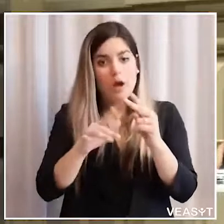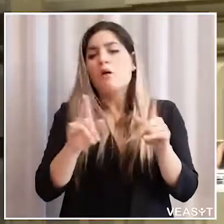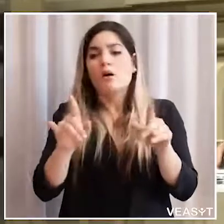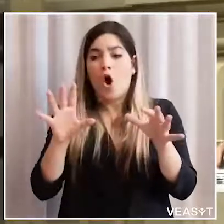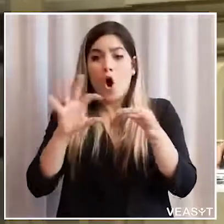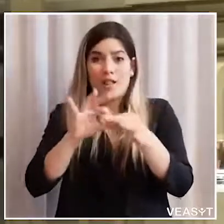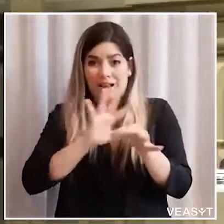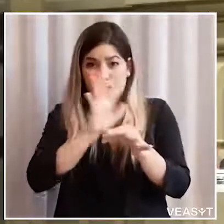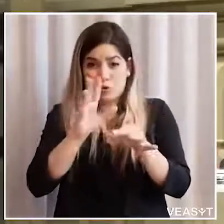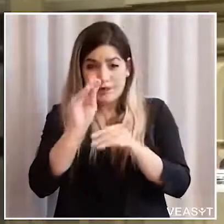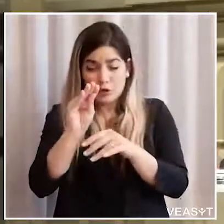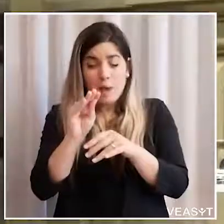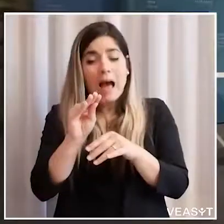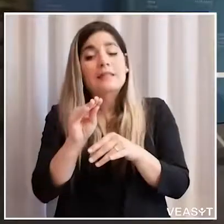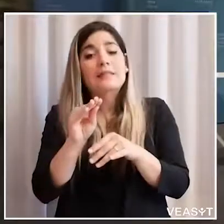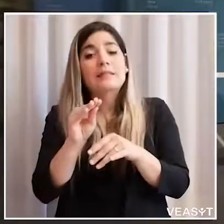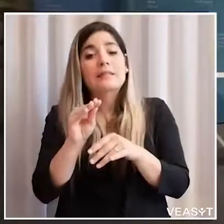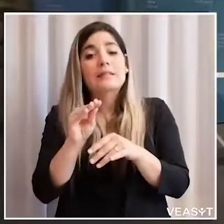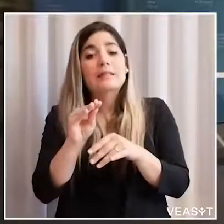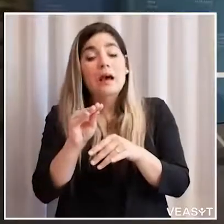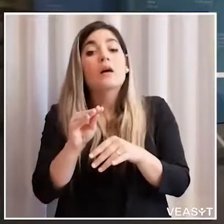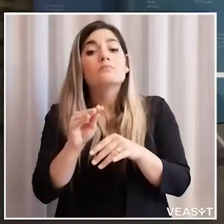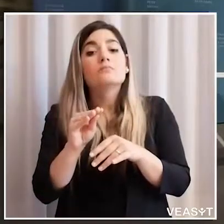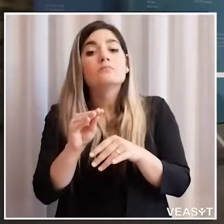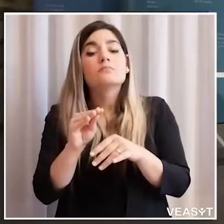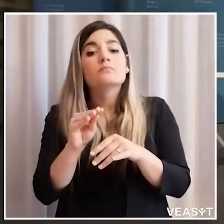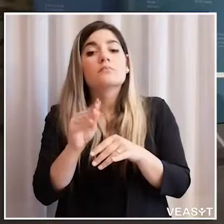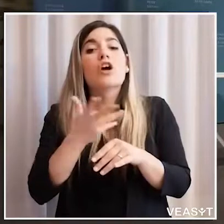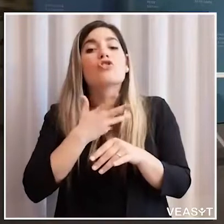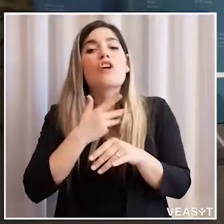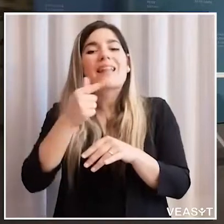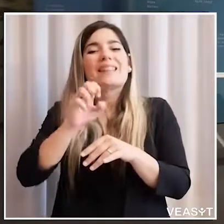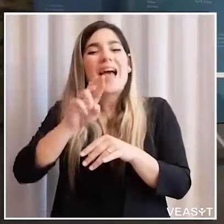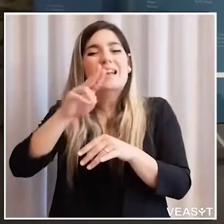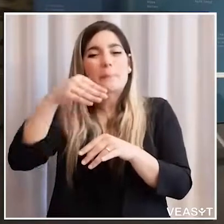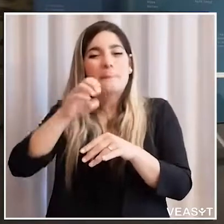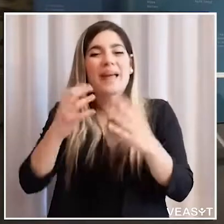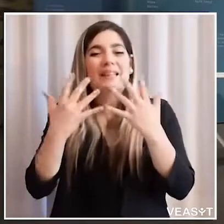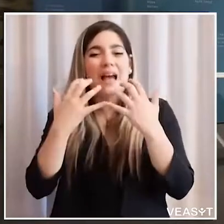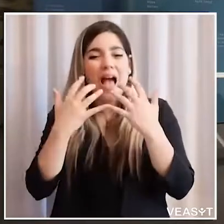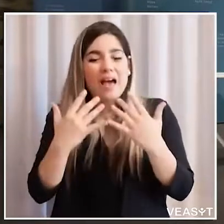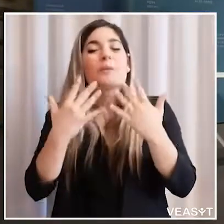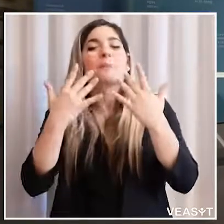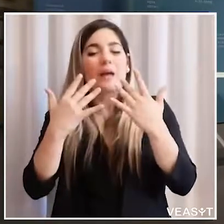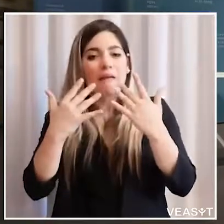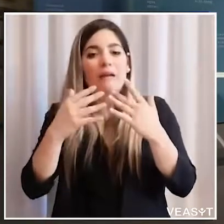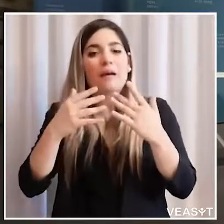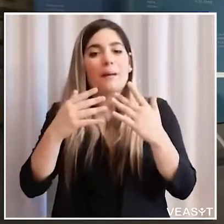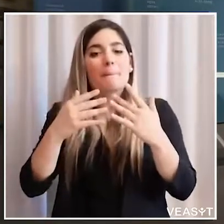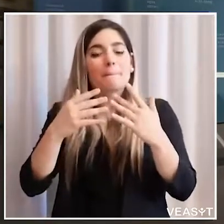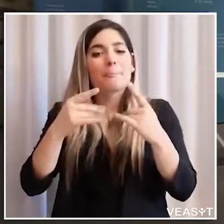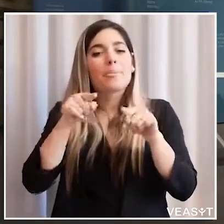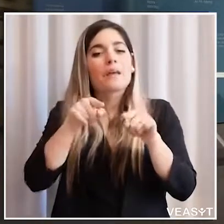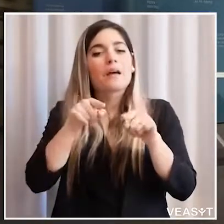e poi sempre collegato a questo e ci alcuni esercizi commerciali come le terme di merano vietano l'accesso chi porta solo scaldacollo